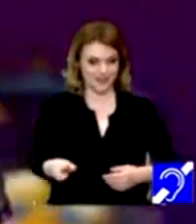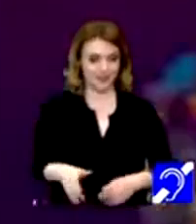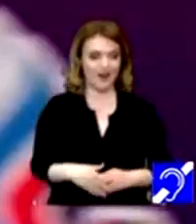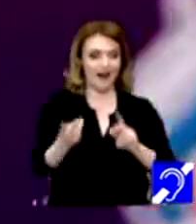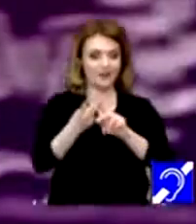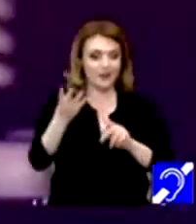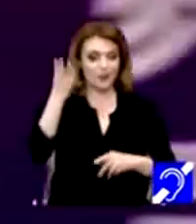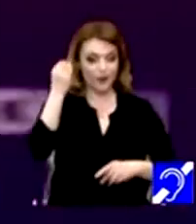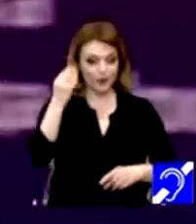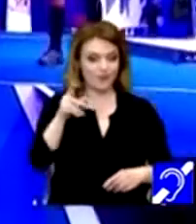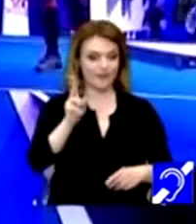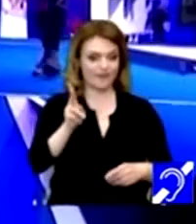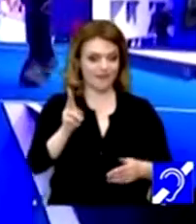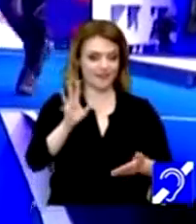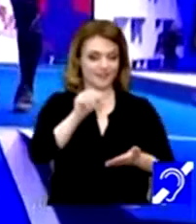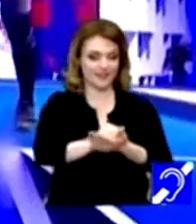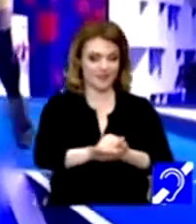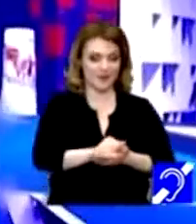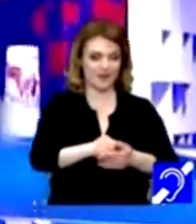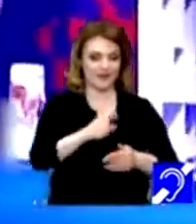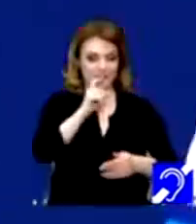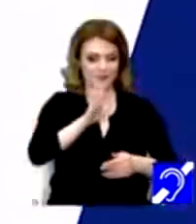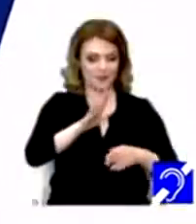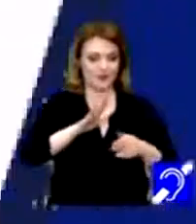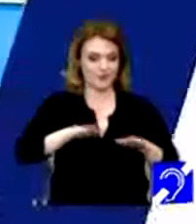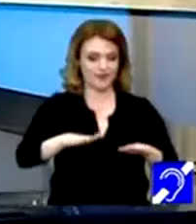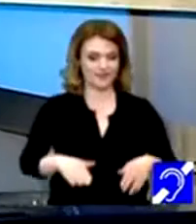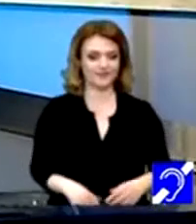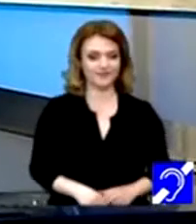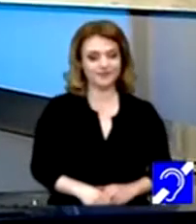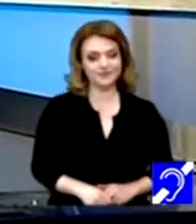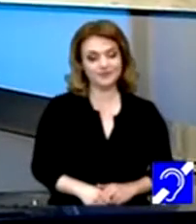doilea basarabean care urcă pe podium la acest campionat.